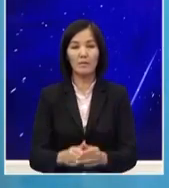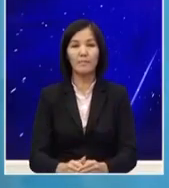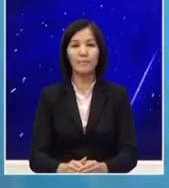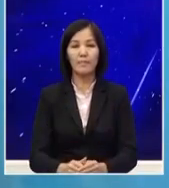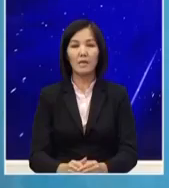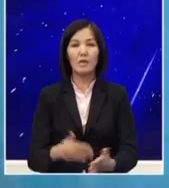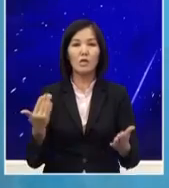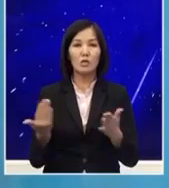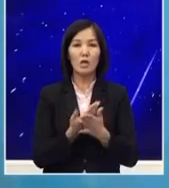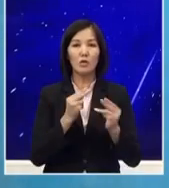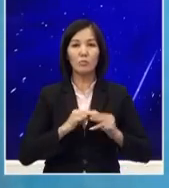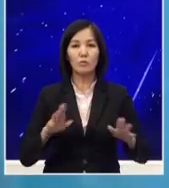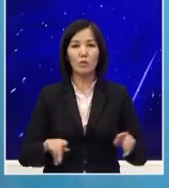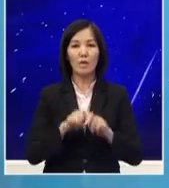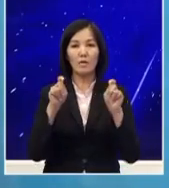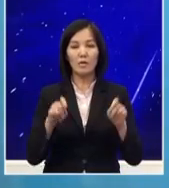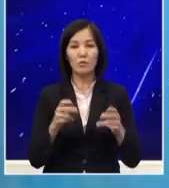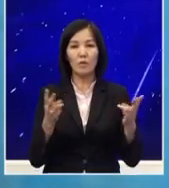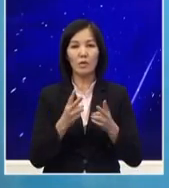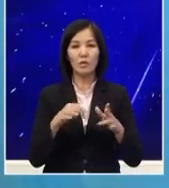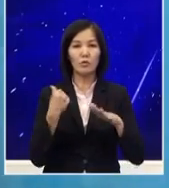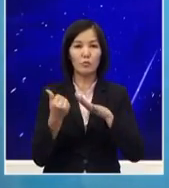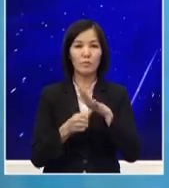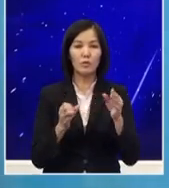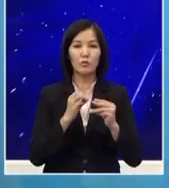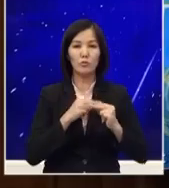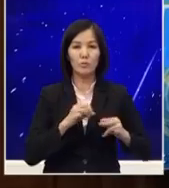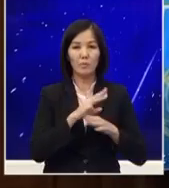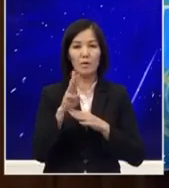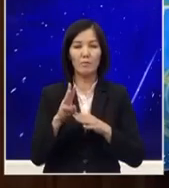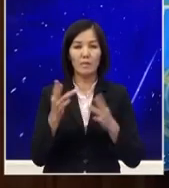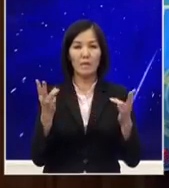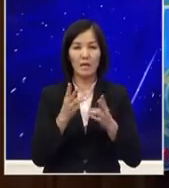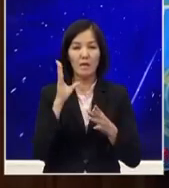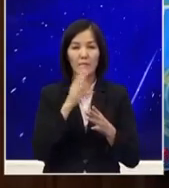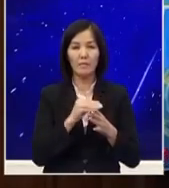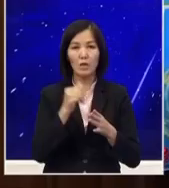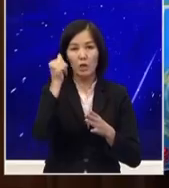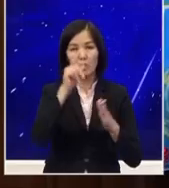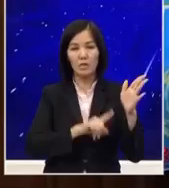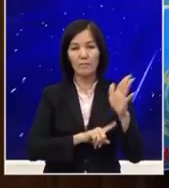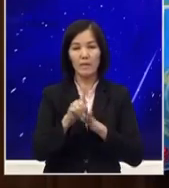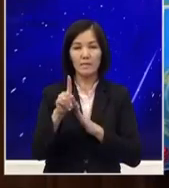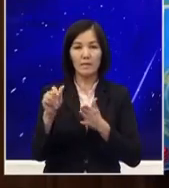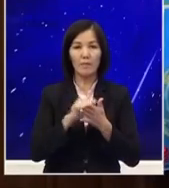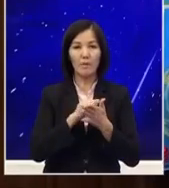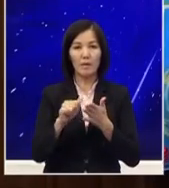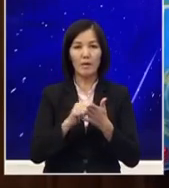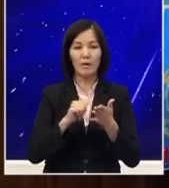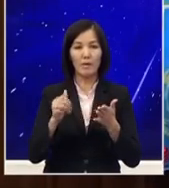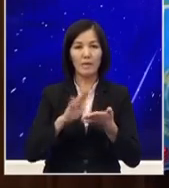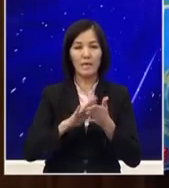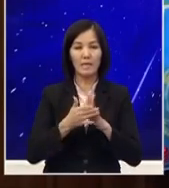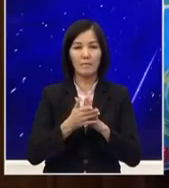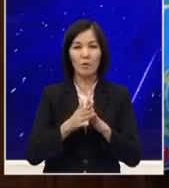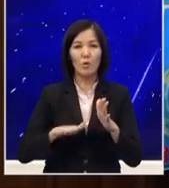Елде жаңа жұмыс орындарын ашу қажет. Сонда ғана жұмыссыздарды жұмыспен қамти аламыз. Жыл басында әкімдермен жасалған меморандумдар бойынша